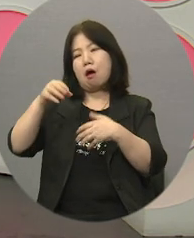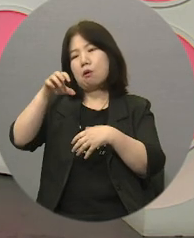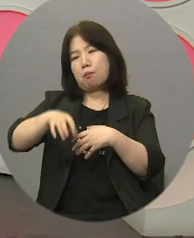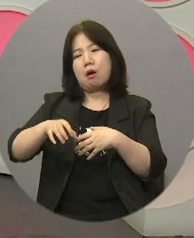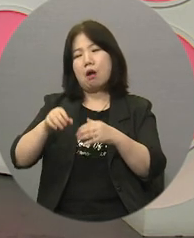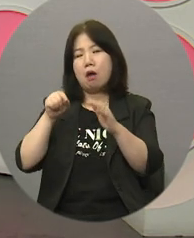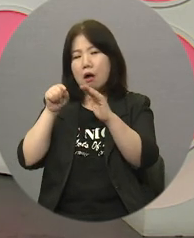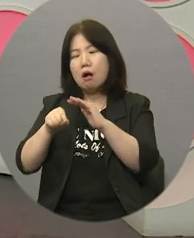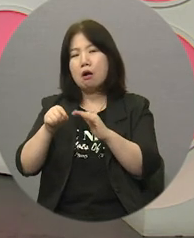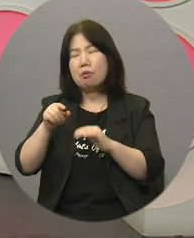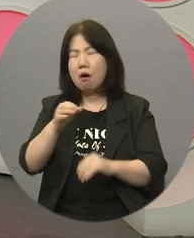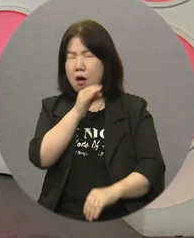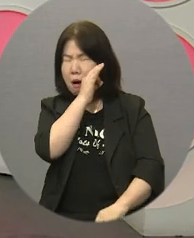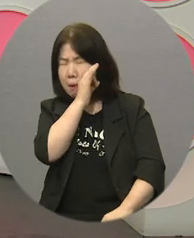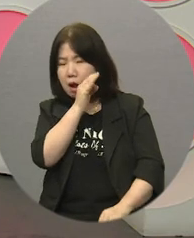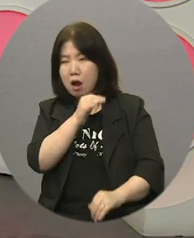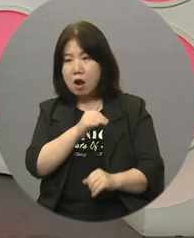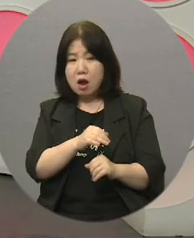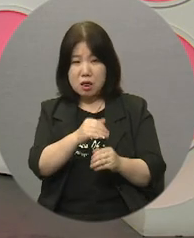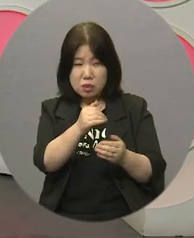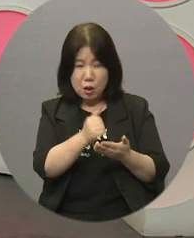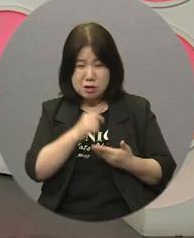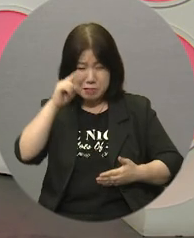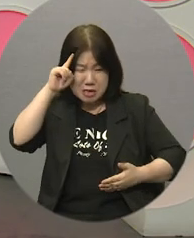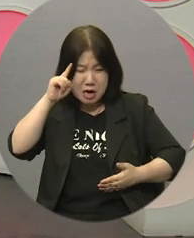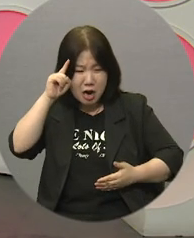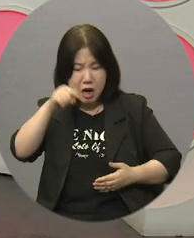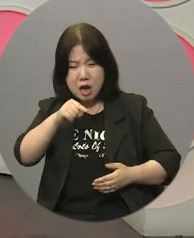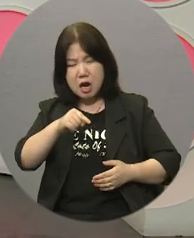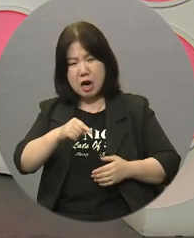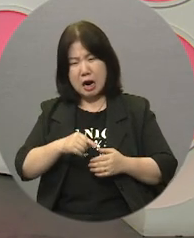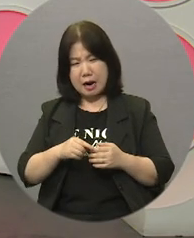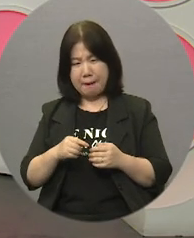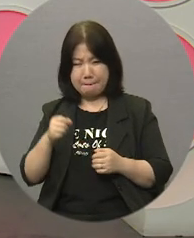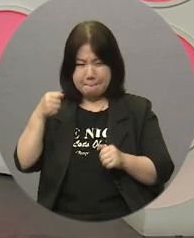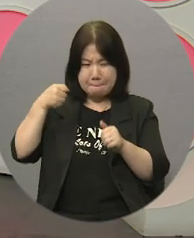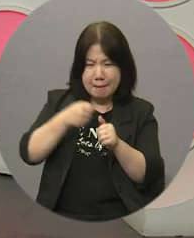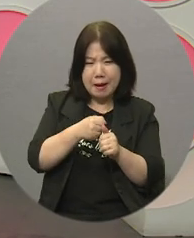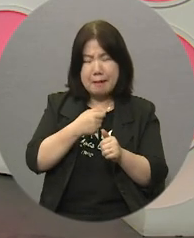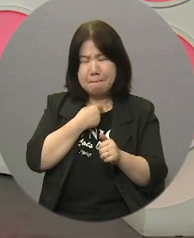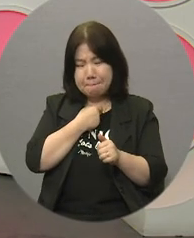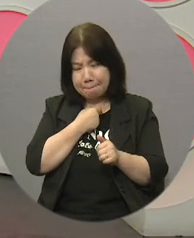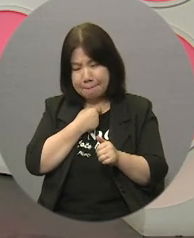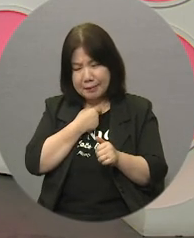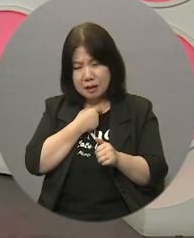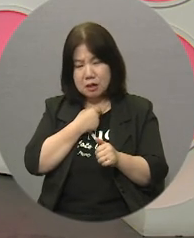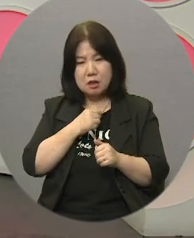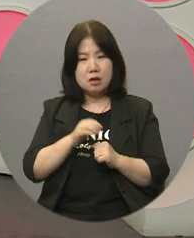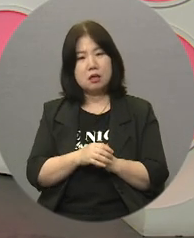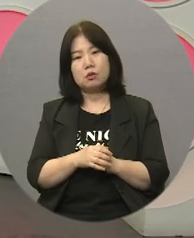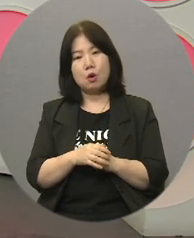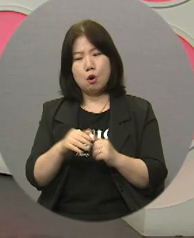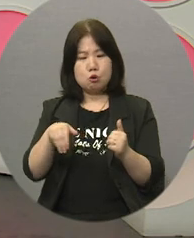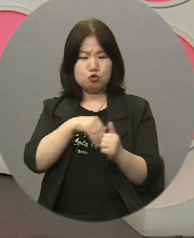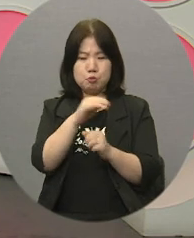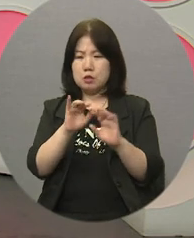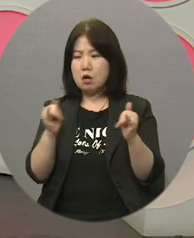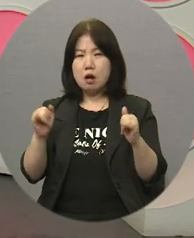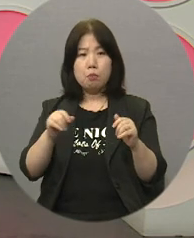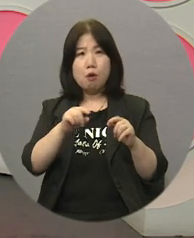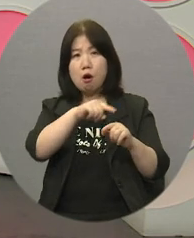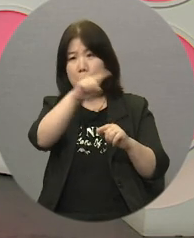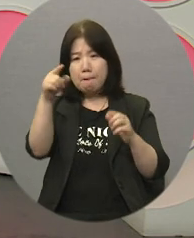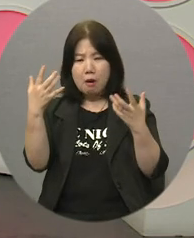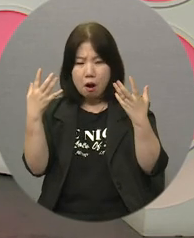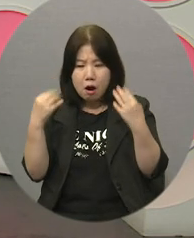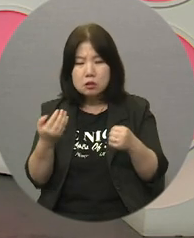손님이 시비 걸 때마다 지어받고 싶은 것도 많고 그런 적도 많고 주변에 사람들은